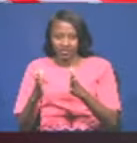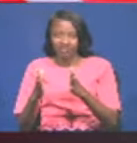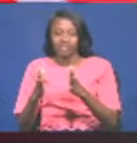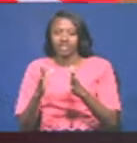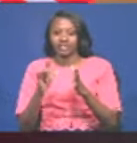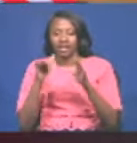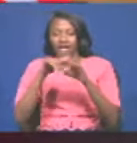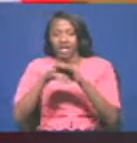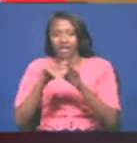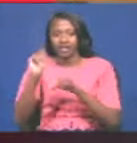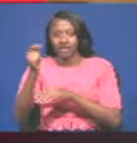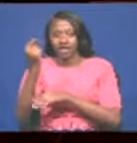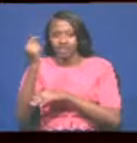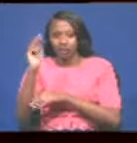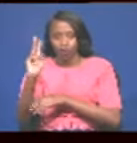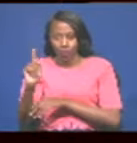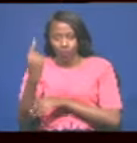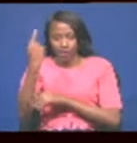Kwanza.